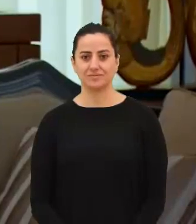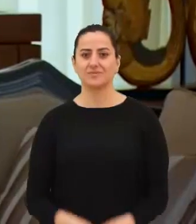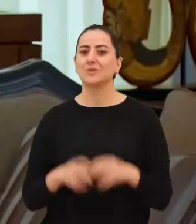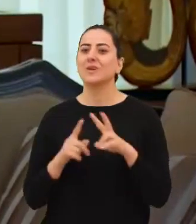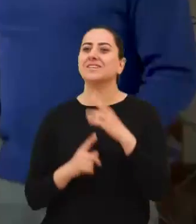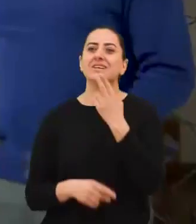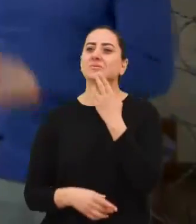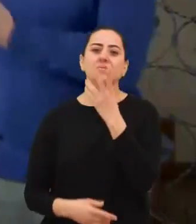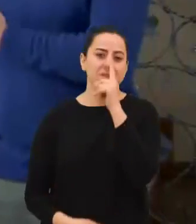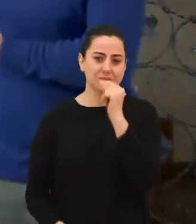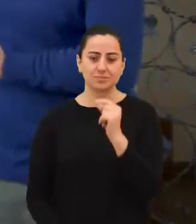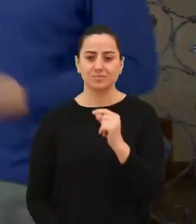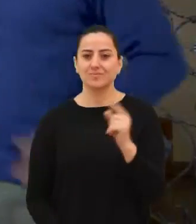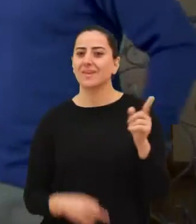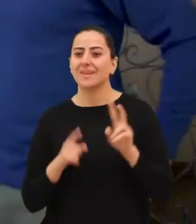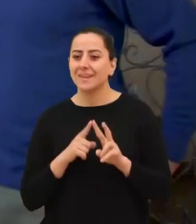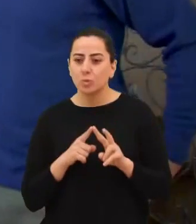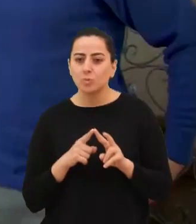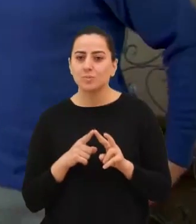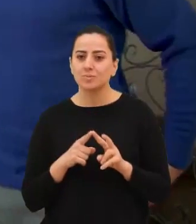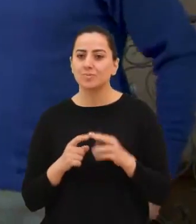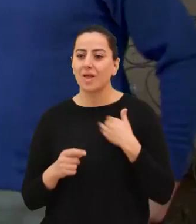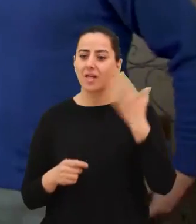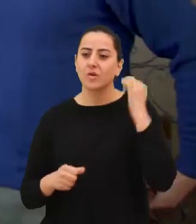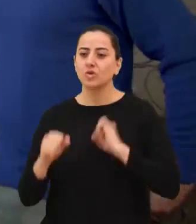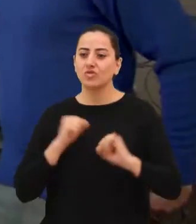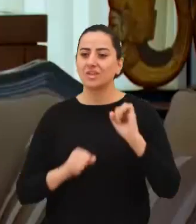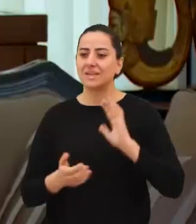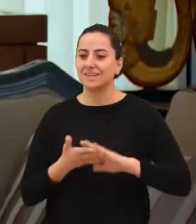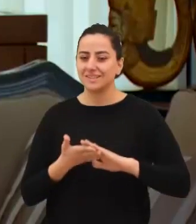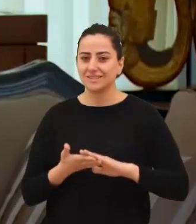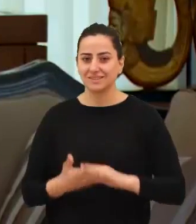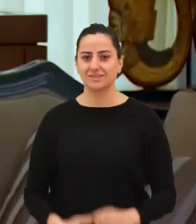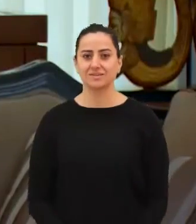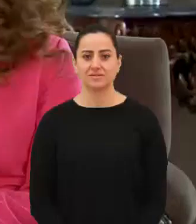Nurhancığım, kim bu hanım? Nilgün, üniversiteden arkadaşım.